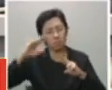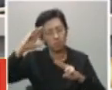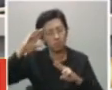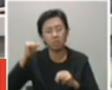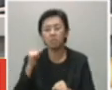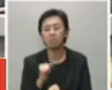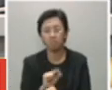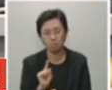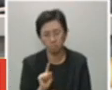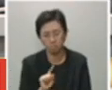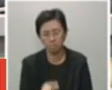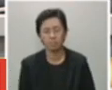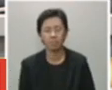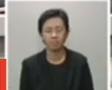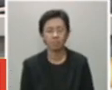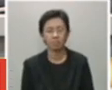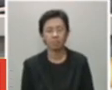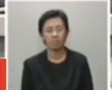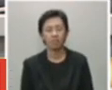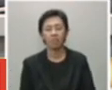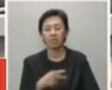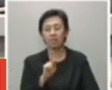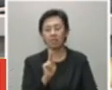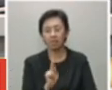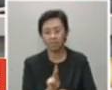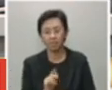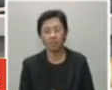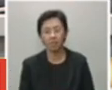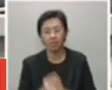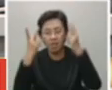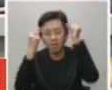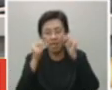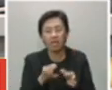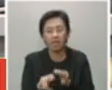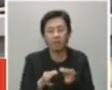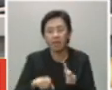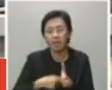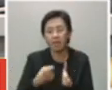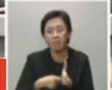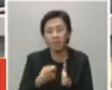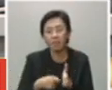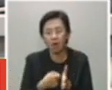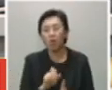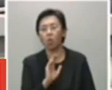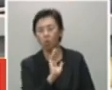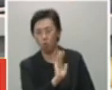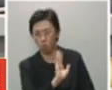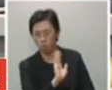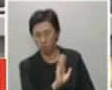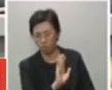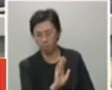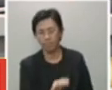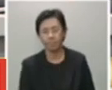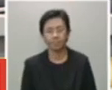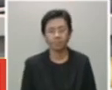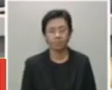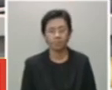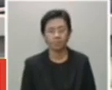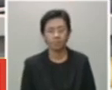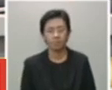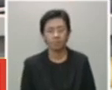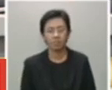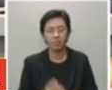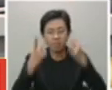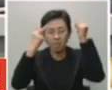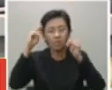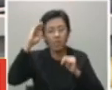เอาละครับท่านประธานครับท่านนายกท่านจะอธิบายเรื่องนี้ด้วยเหตุผลใดก็ตามแต่การที่ท่านปล่อยปละละ